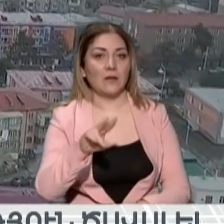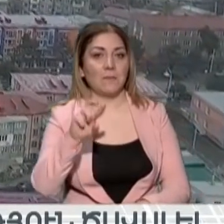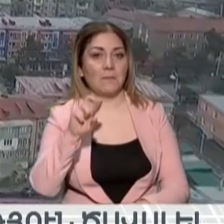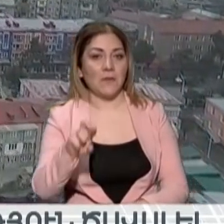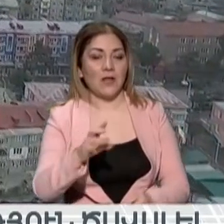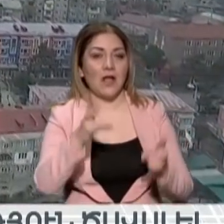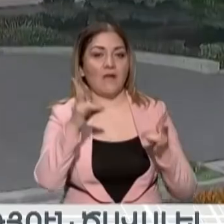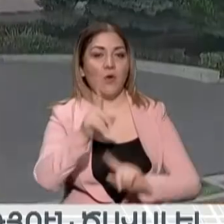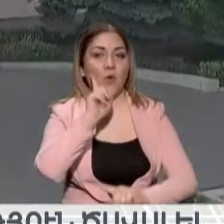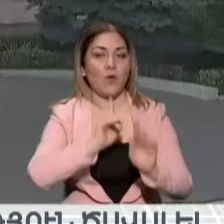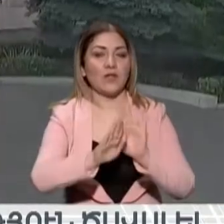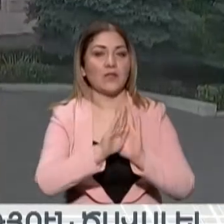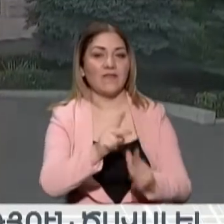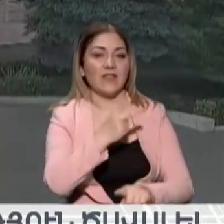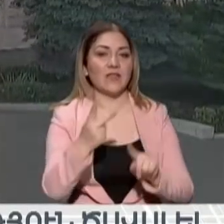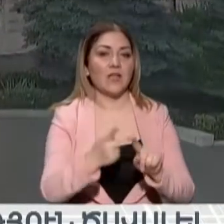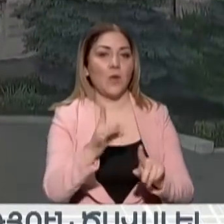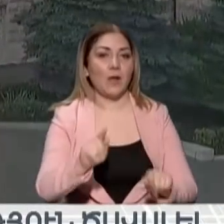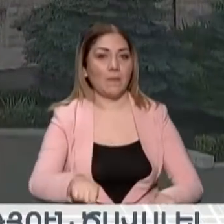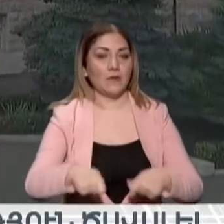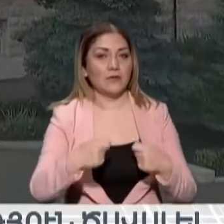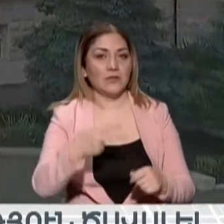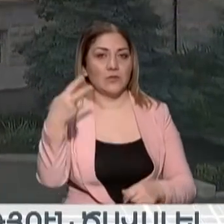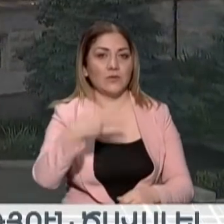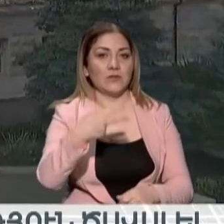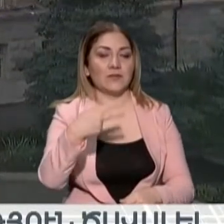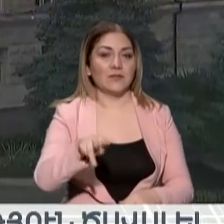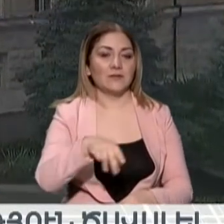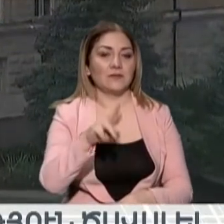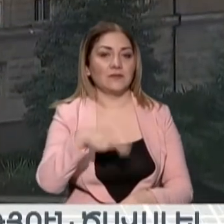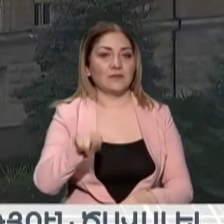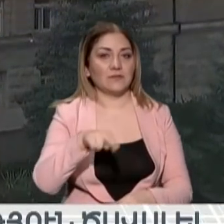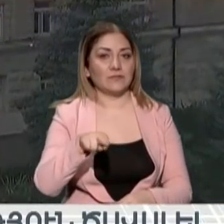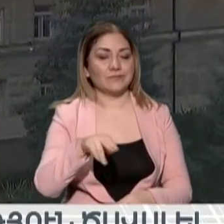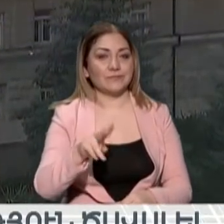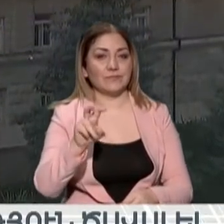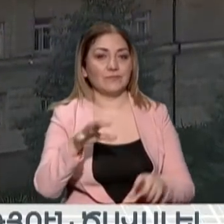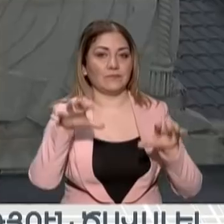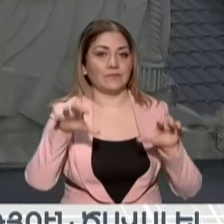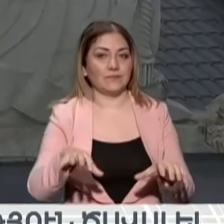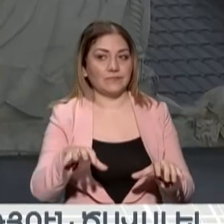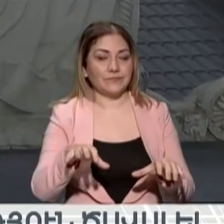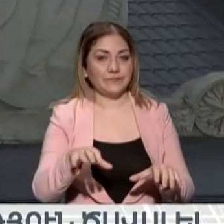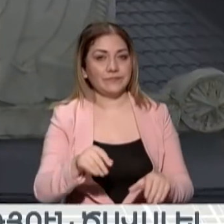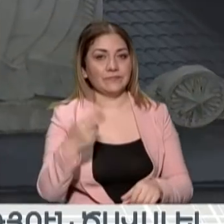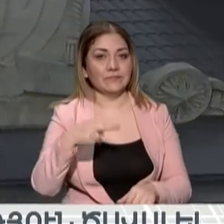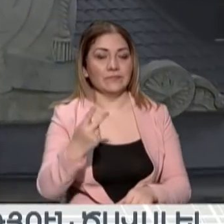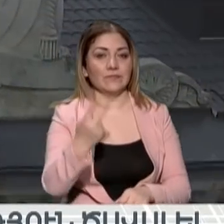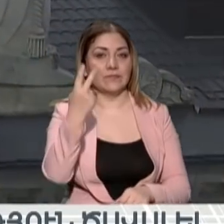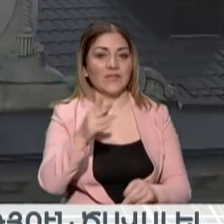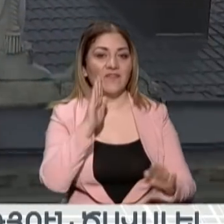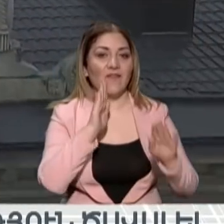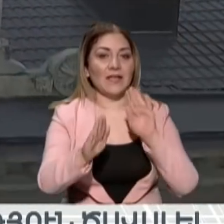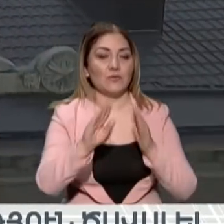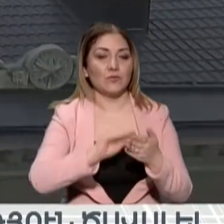խորհրդի քարտուղարի պաշտոնը երկրորդ անգամ զբաղեցրեց 2020-ի դեկտեմբերին։ Արցախի նախագահ Արայիկ Հարությունյանը դեկտեմբերի 2-ին